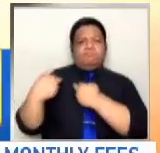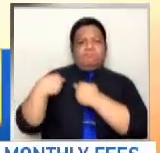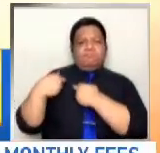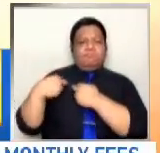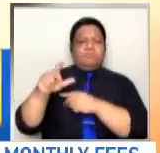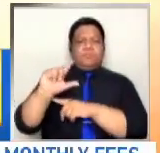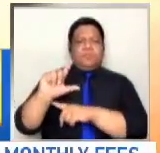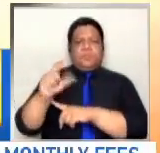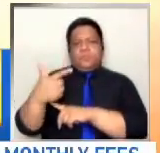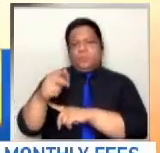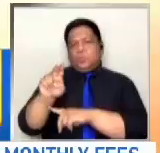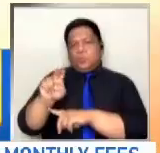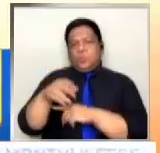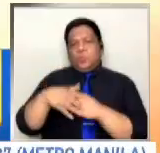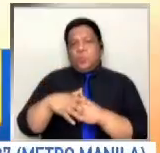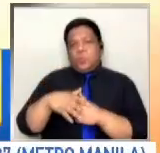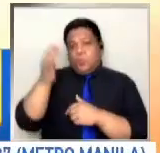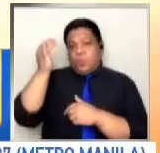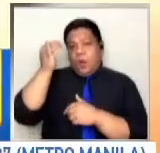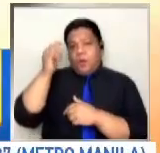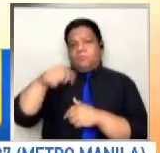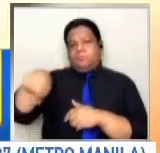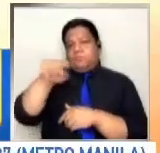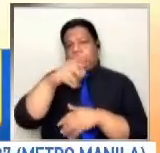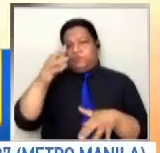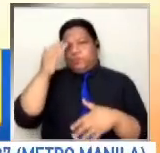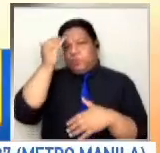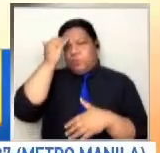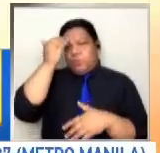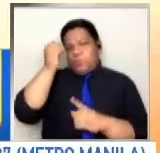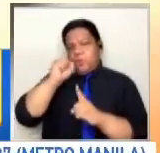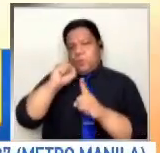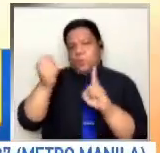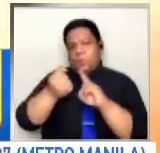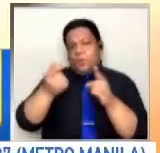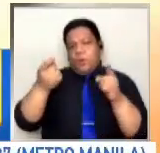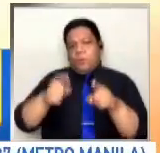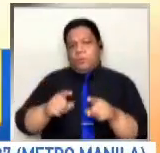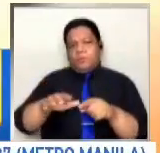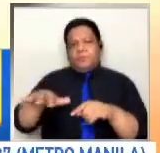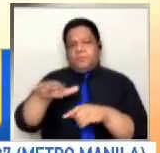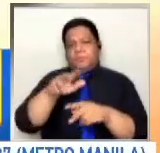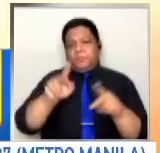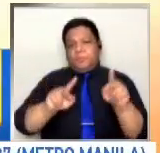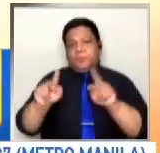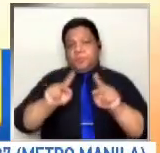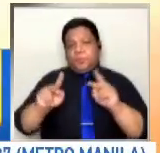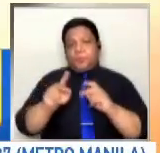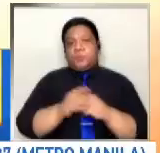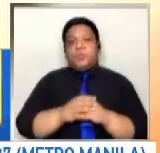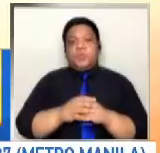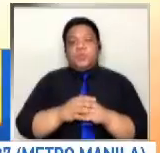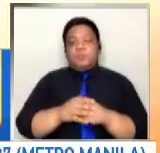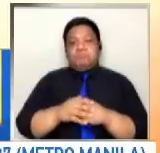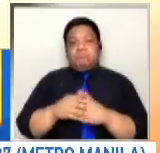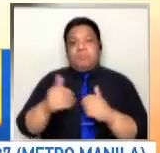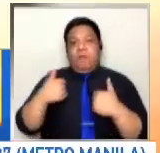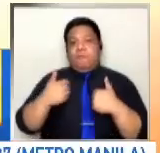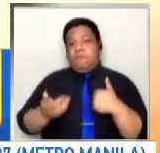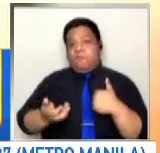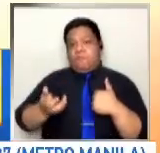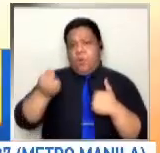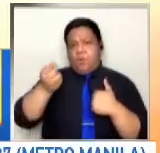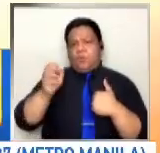units kasi sila naman talaga yung nakakaalam ng sitwasyon ng kanilang mga constituents, no? At meron naman silang sariling ayuda na